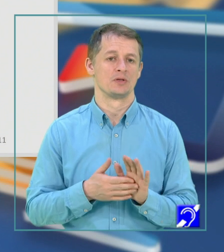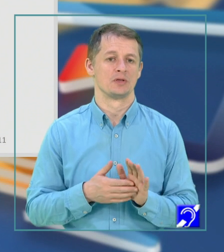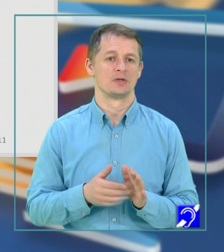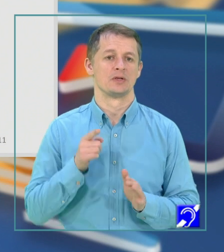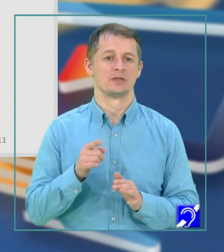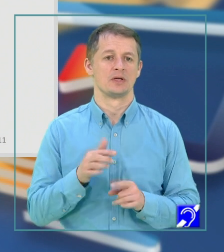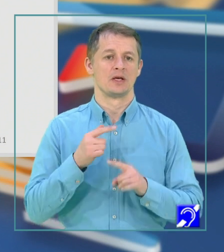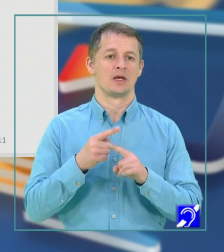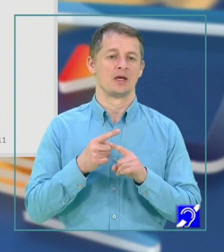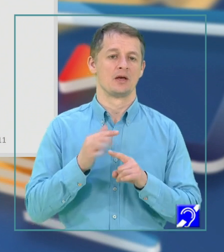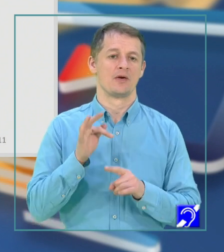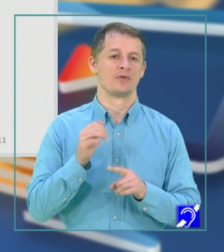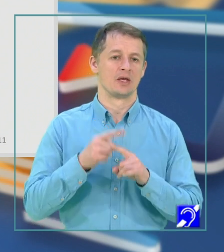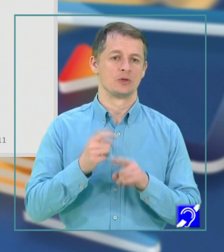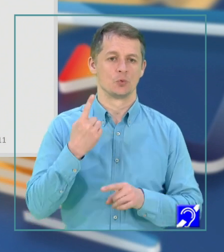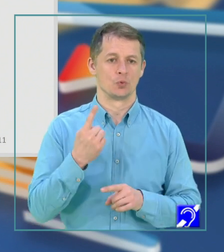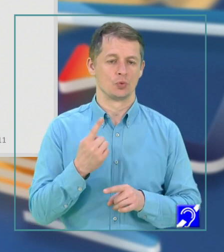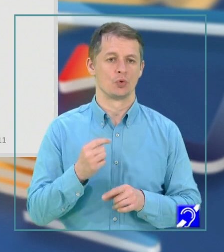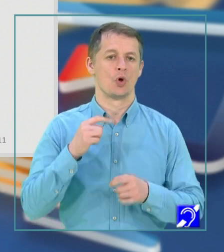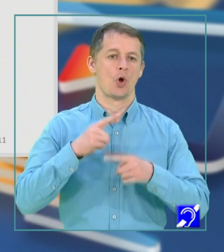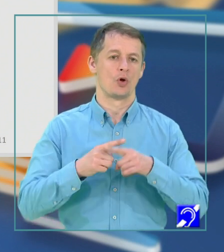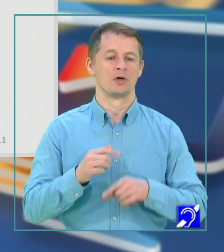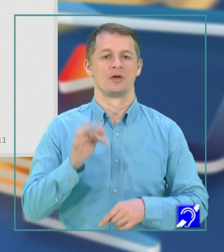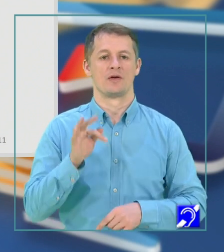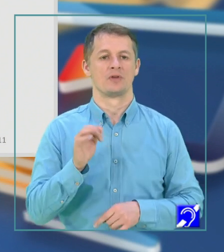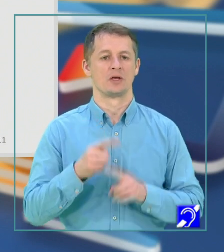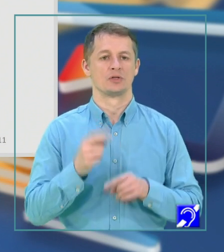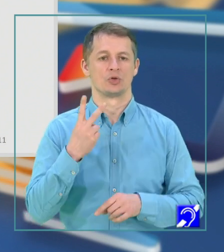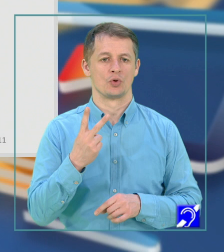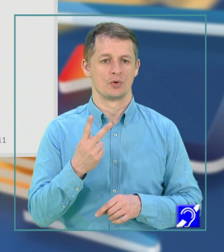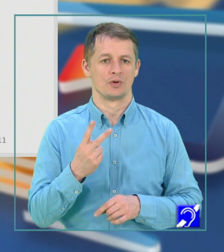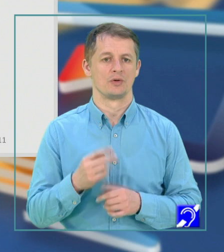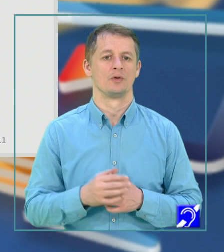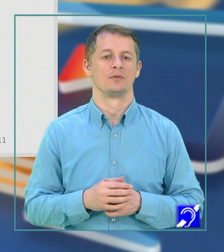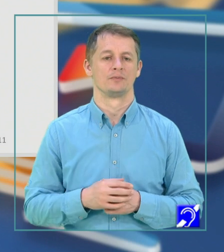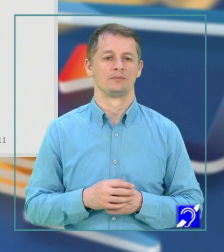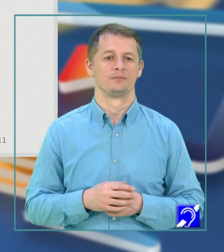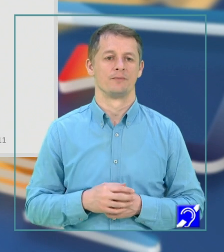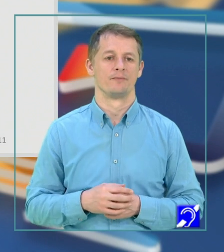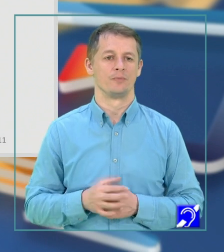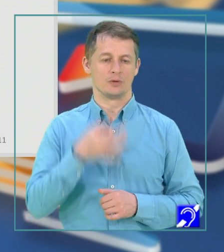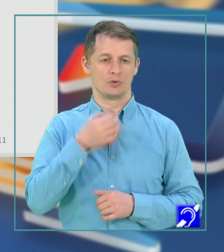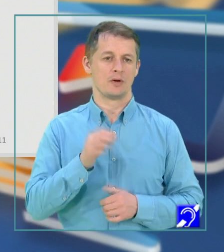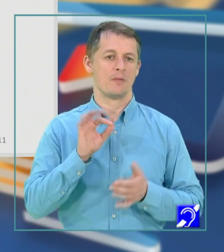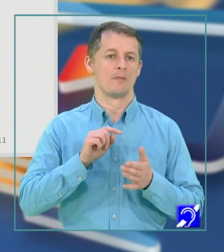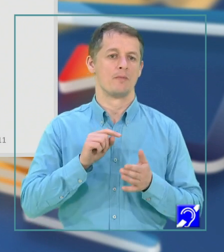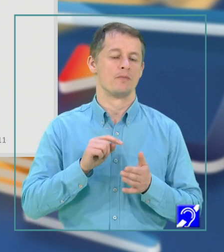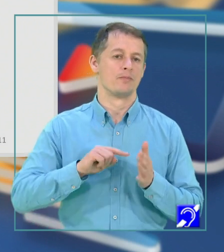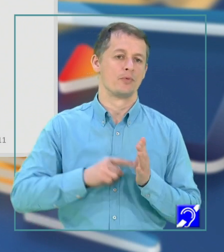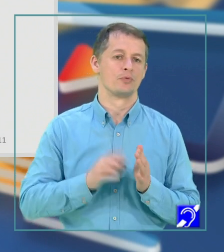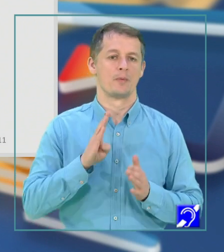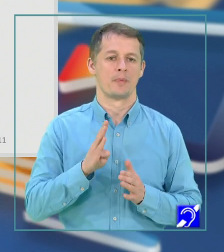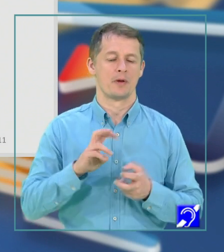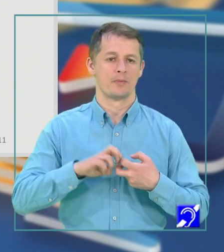ori f de x2. Dacă x1 și x2 sunt elemente din m, conform punctului B al problemei, amintiți-vă că la punctul